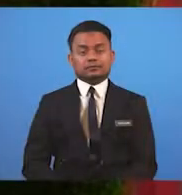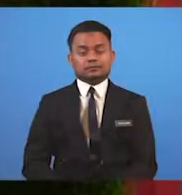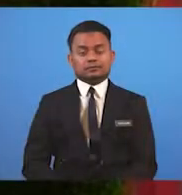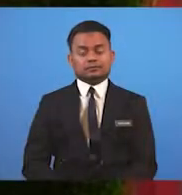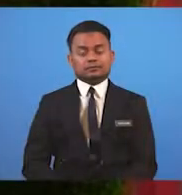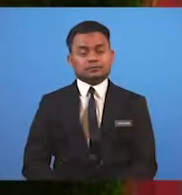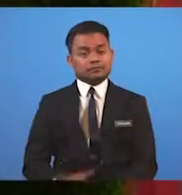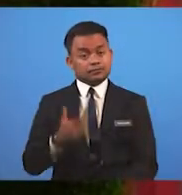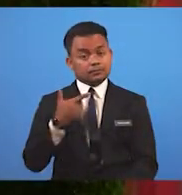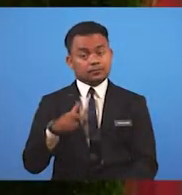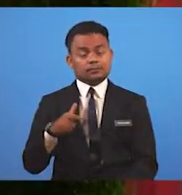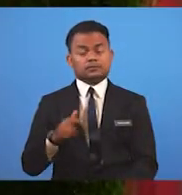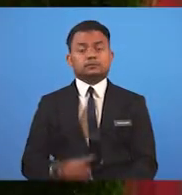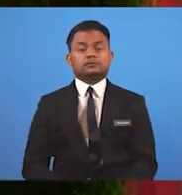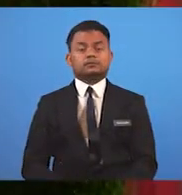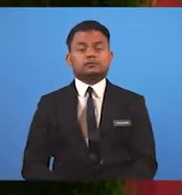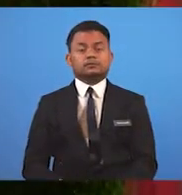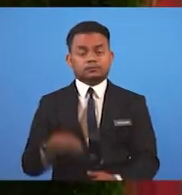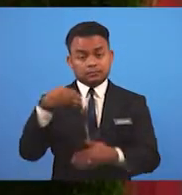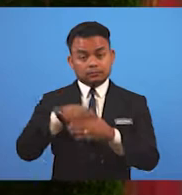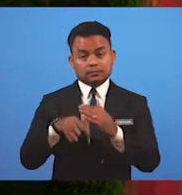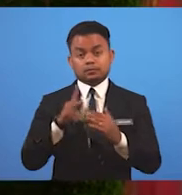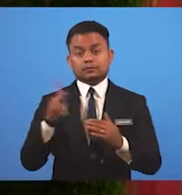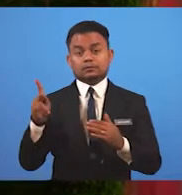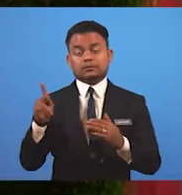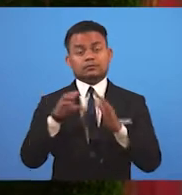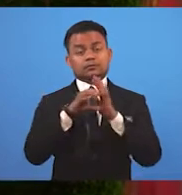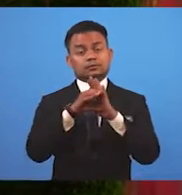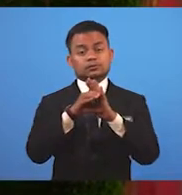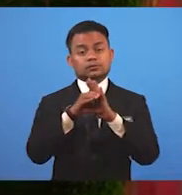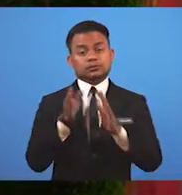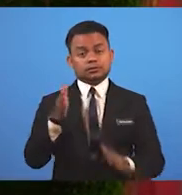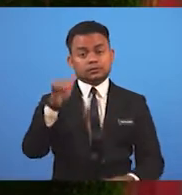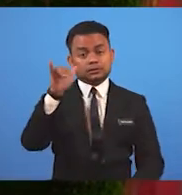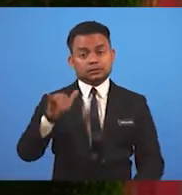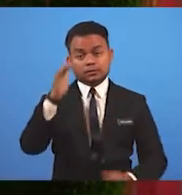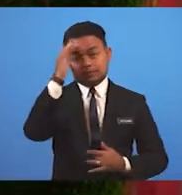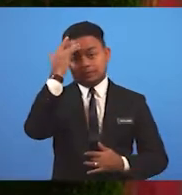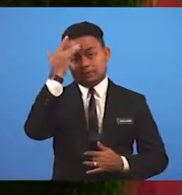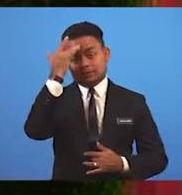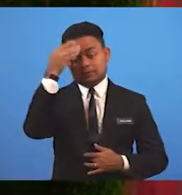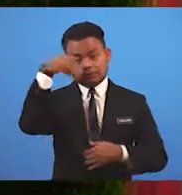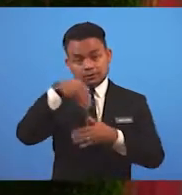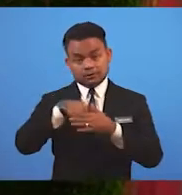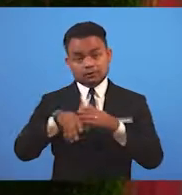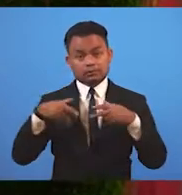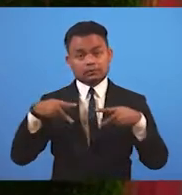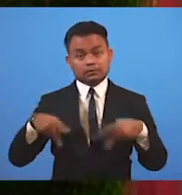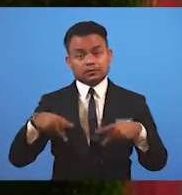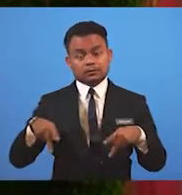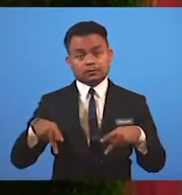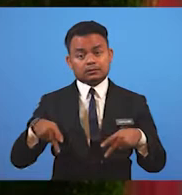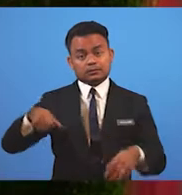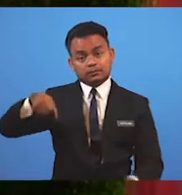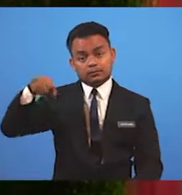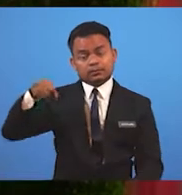Kemudian, para pelajar perlu memasukkan sampel ikan berpenyakit itu tadi ke dalam plastik pembungkusan.